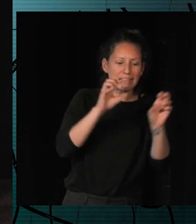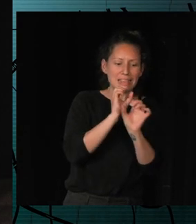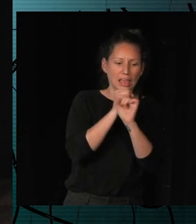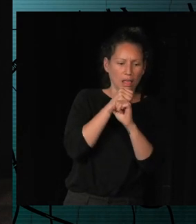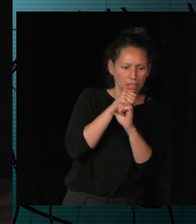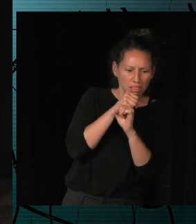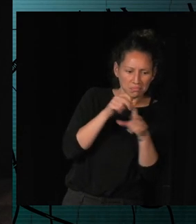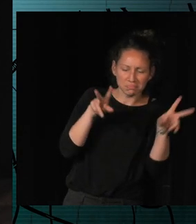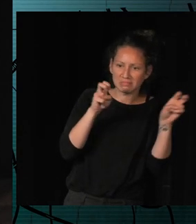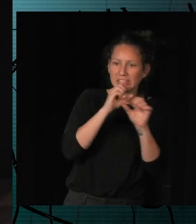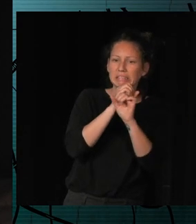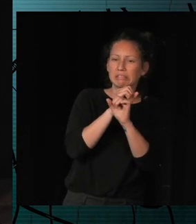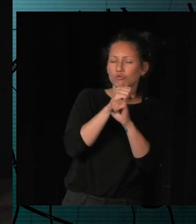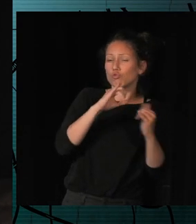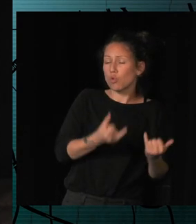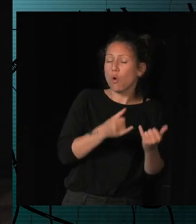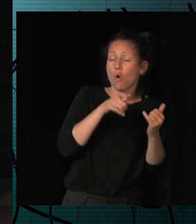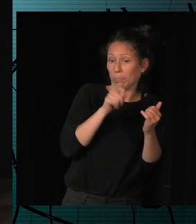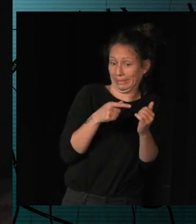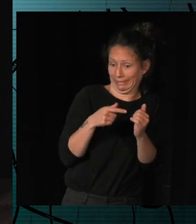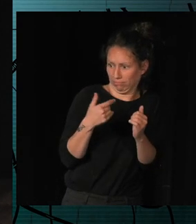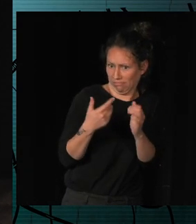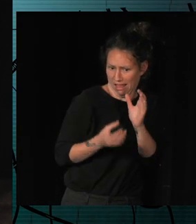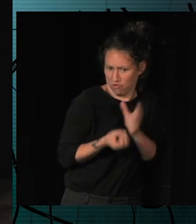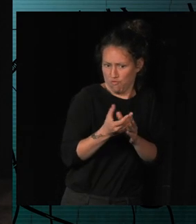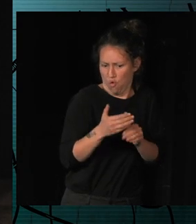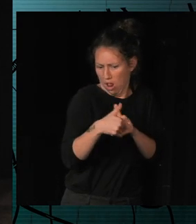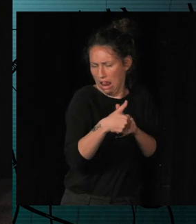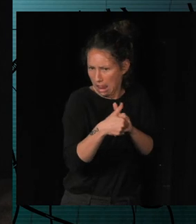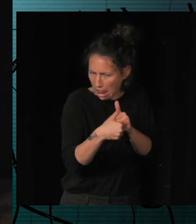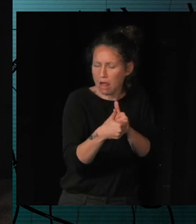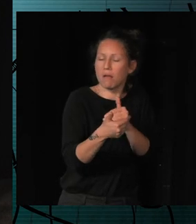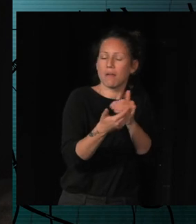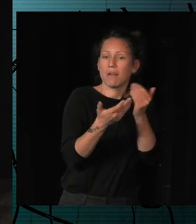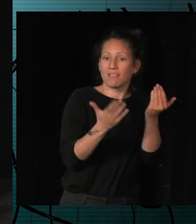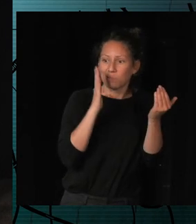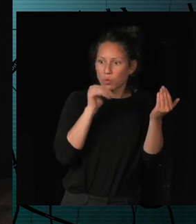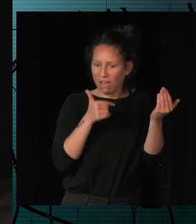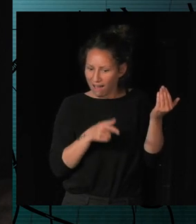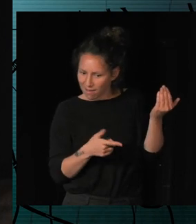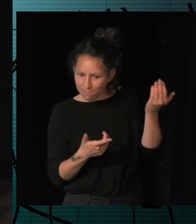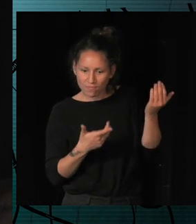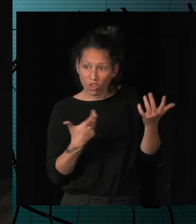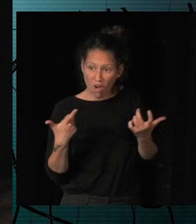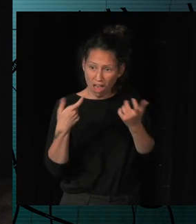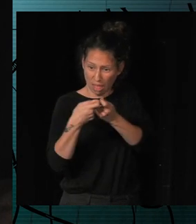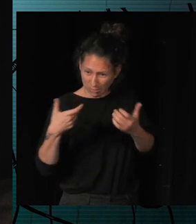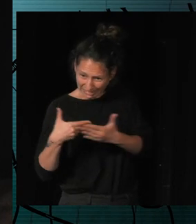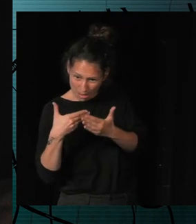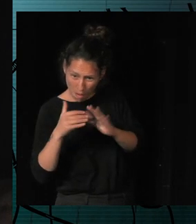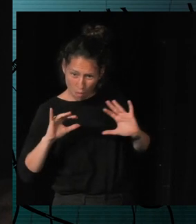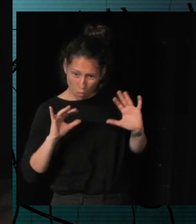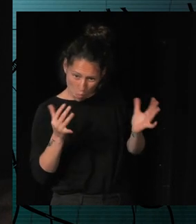vous qu'est-ce qui euh devrait être le mot d'ordre pour les futures adaptations de jeux vidéo au cinéma est-ce que ça devrait être le fait de retransmettre